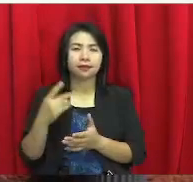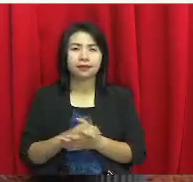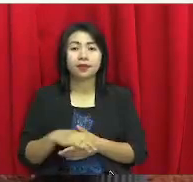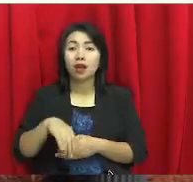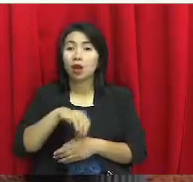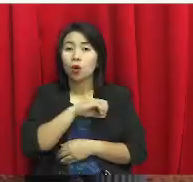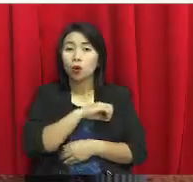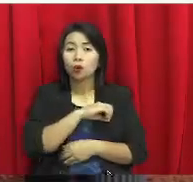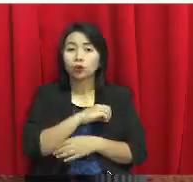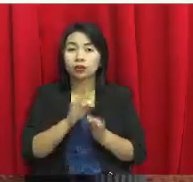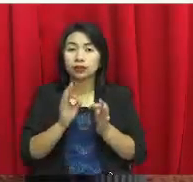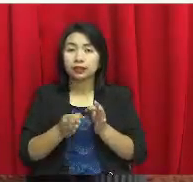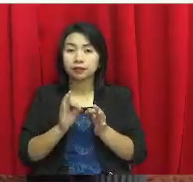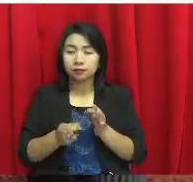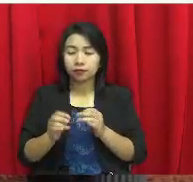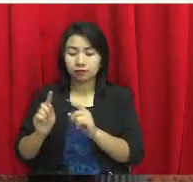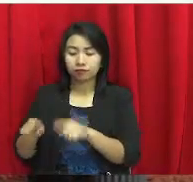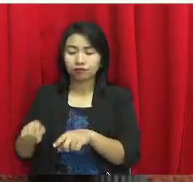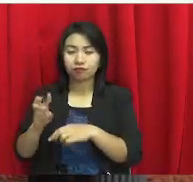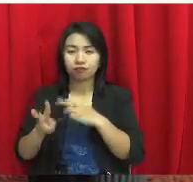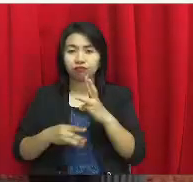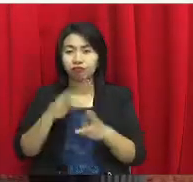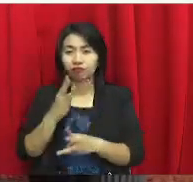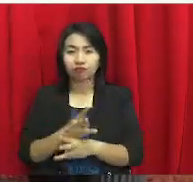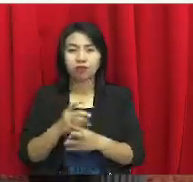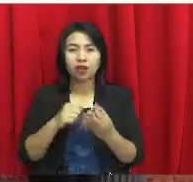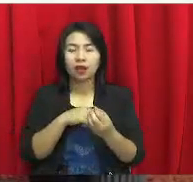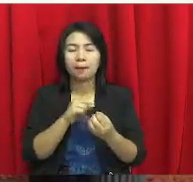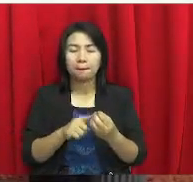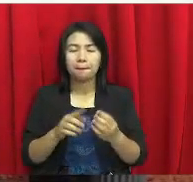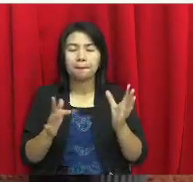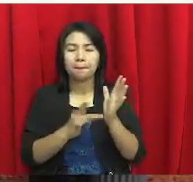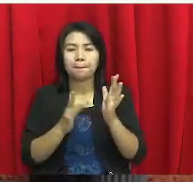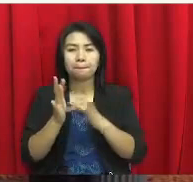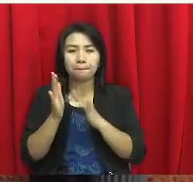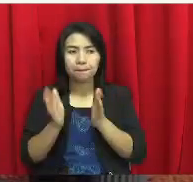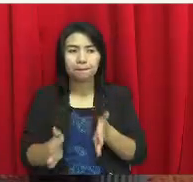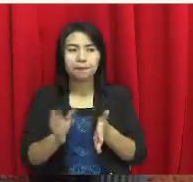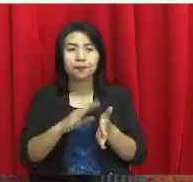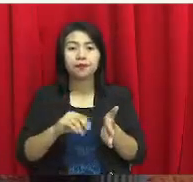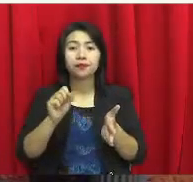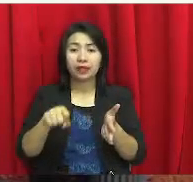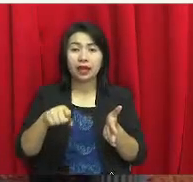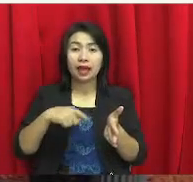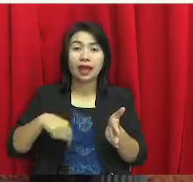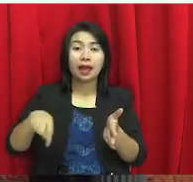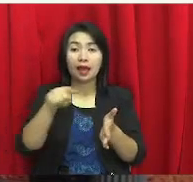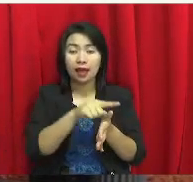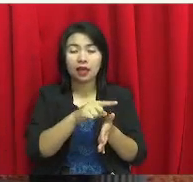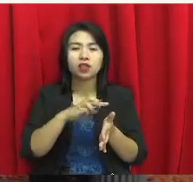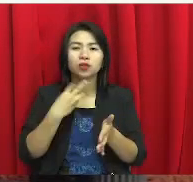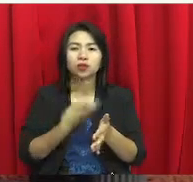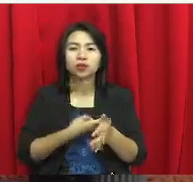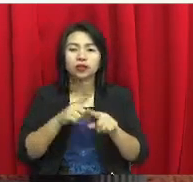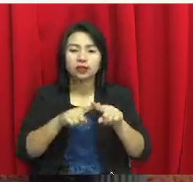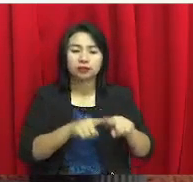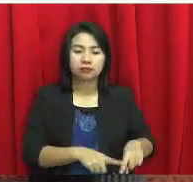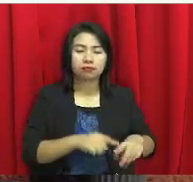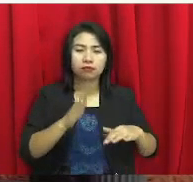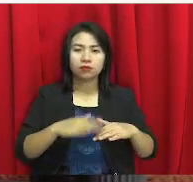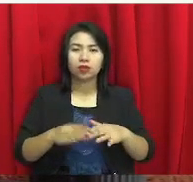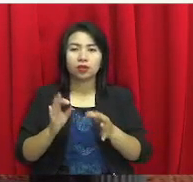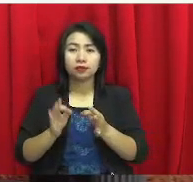May sariling interpretasyon ang mundo pagdating sa Kristyanismo. At tayo naman ay naninindigan sa interpretasyon ng salita ng